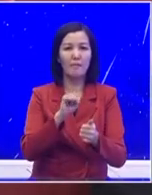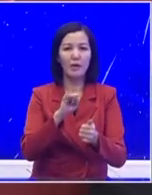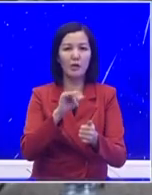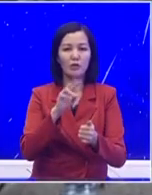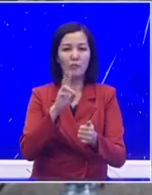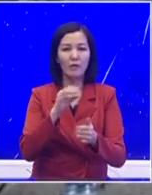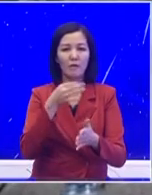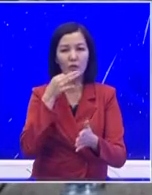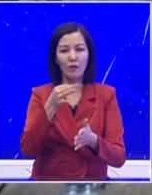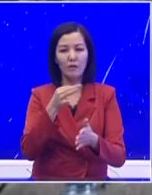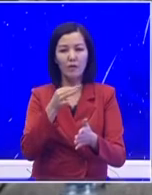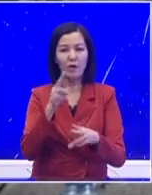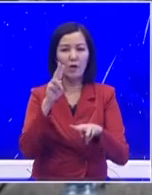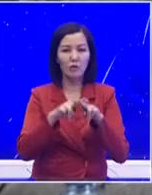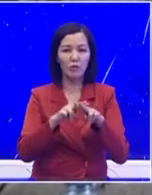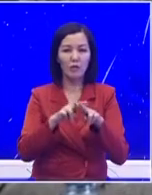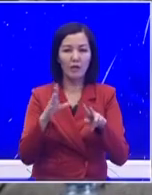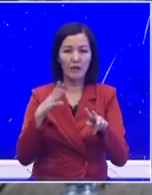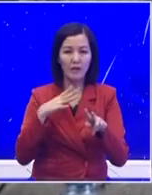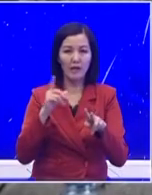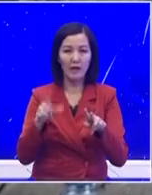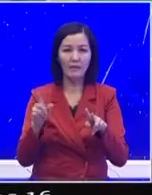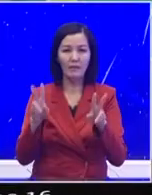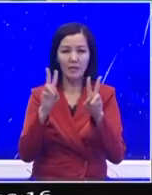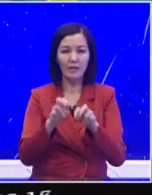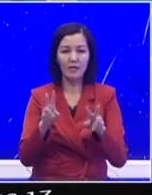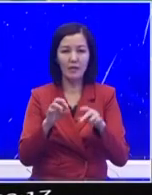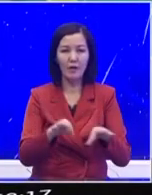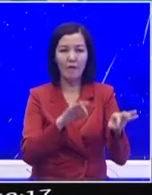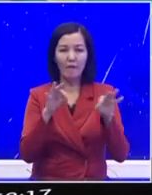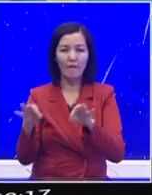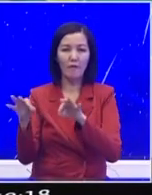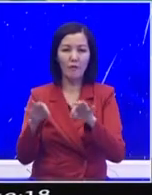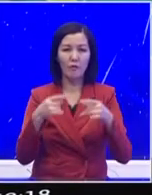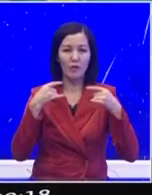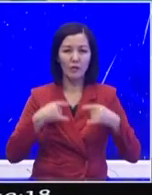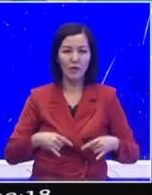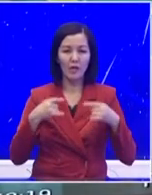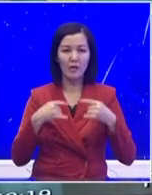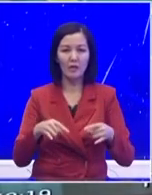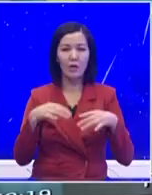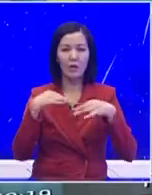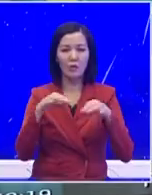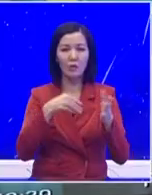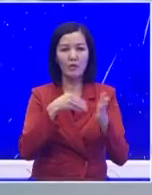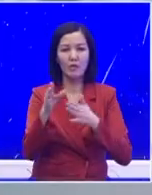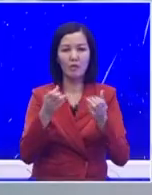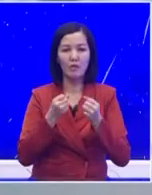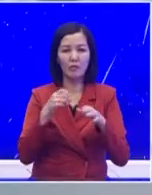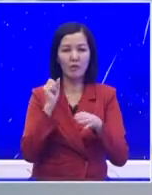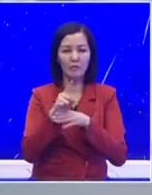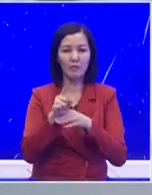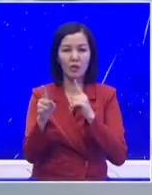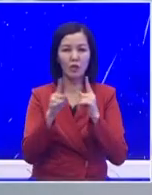Батыржан Байжұманов жауаптыларға сотталғандарды тексеретін жылжымалы флюорокөліктерін сатып алуды тапсырды. Бұдан бөлек